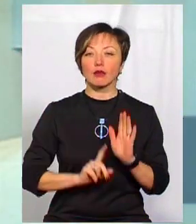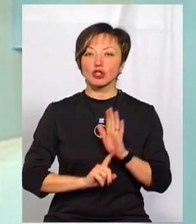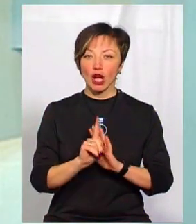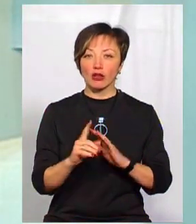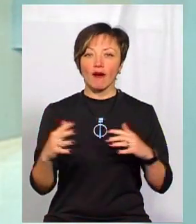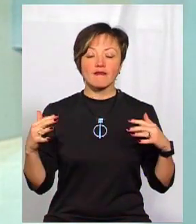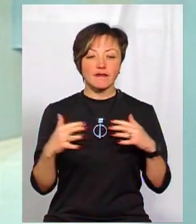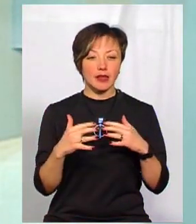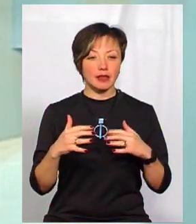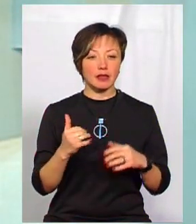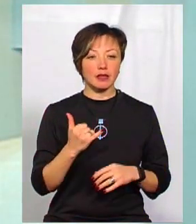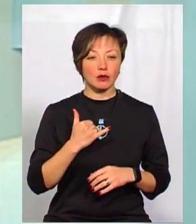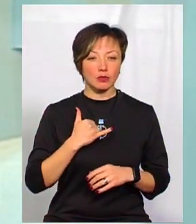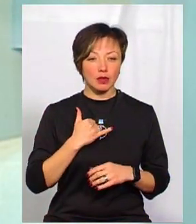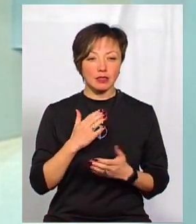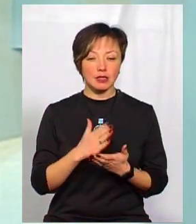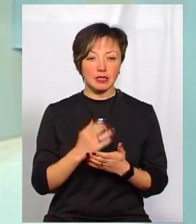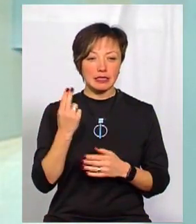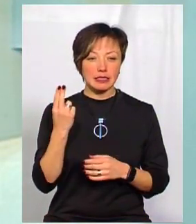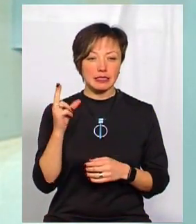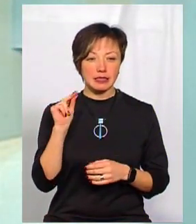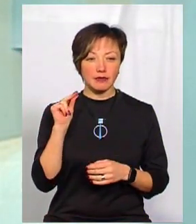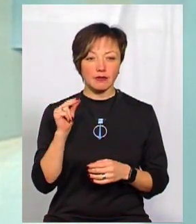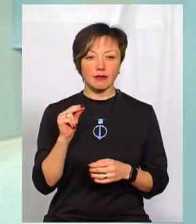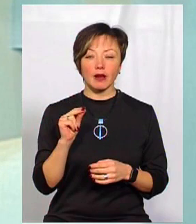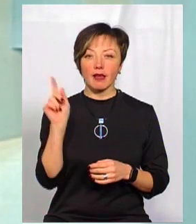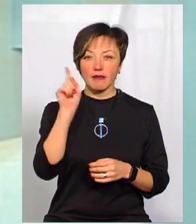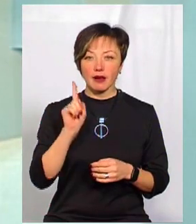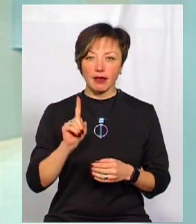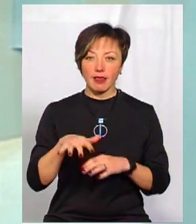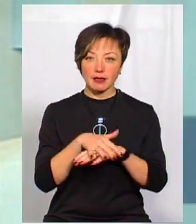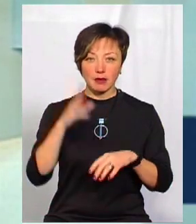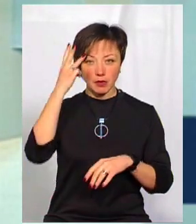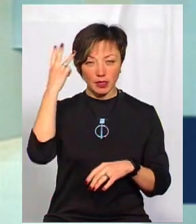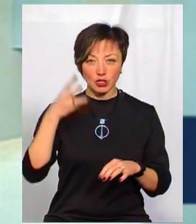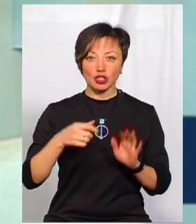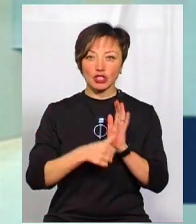війни ми маємо цифру, єврейське населення у Хмельницькому сягало